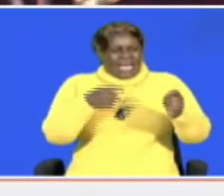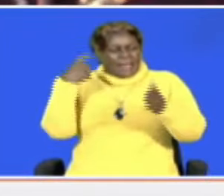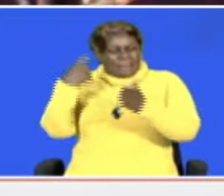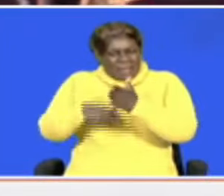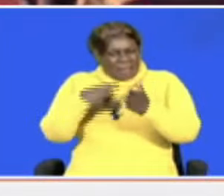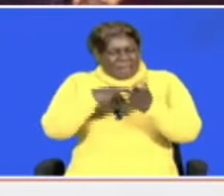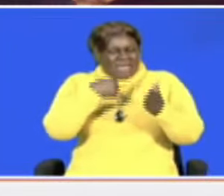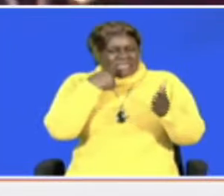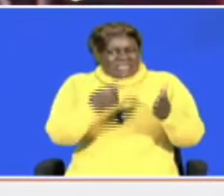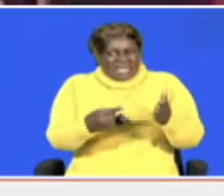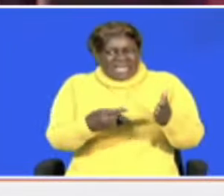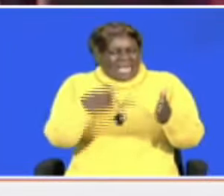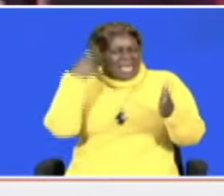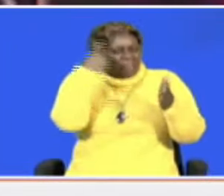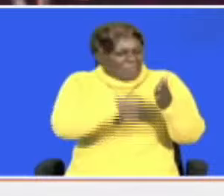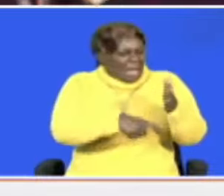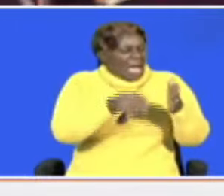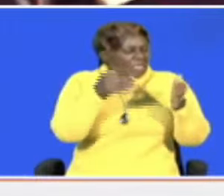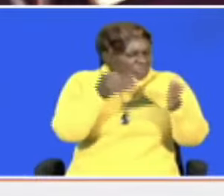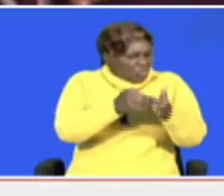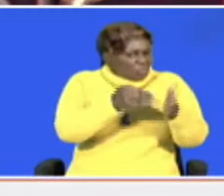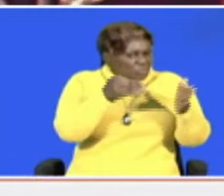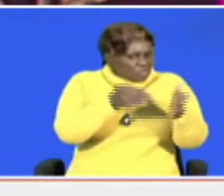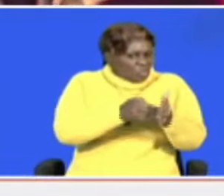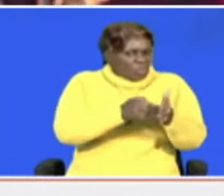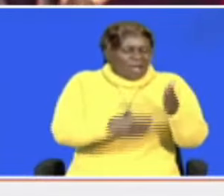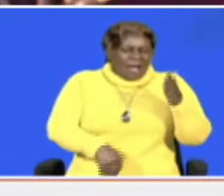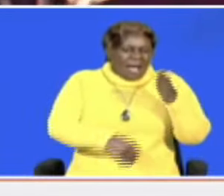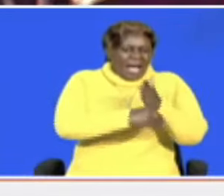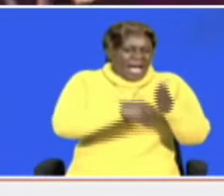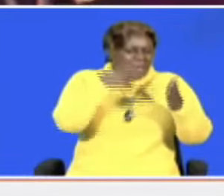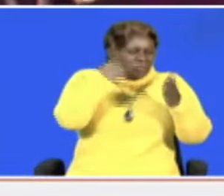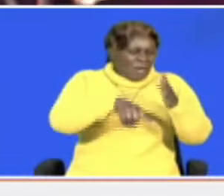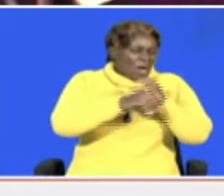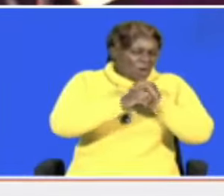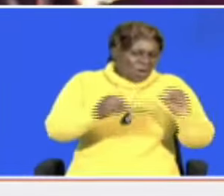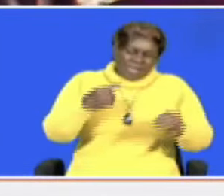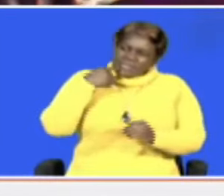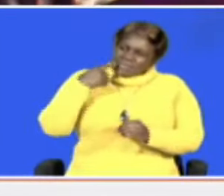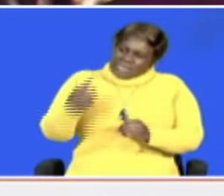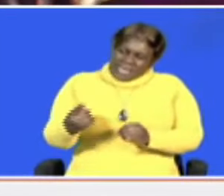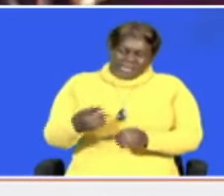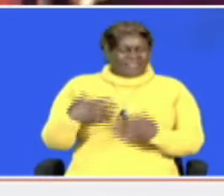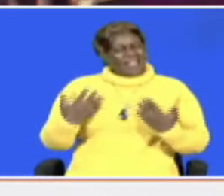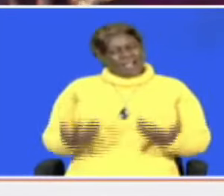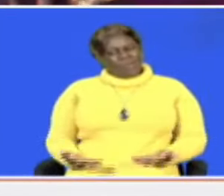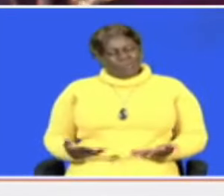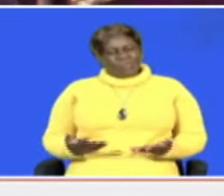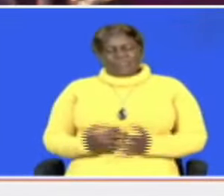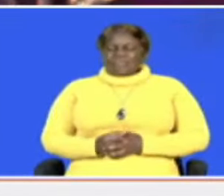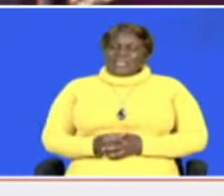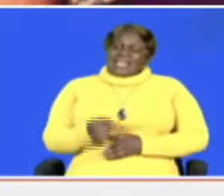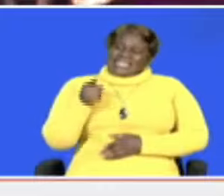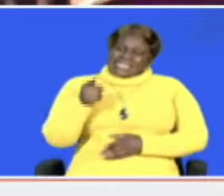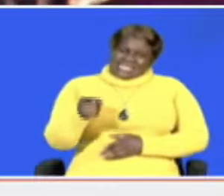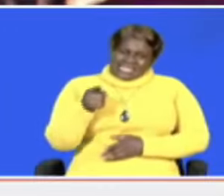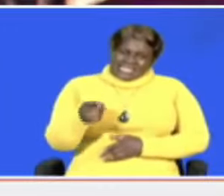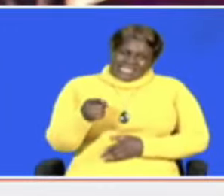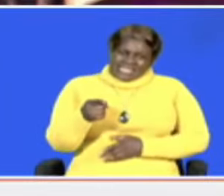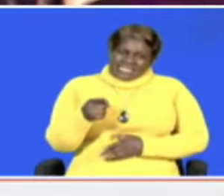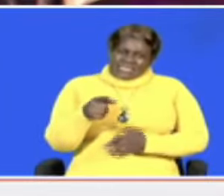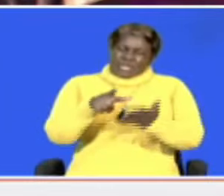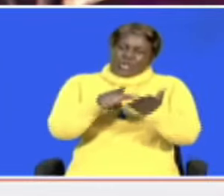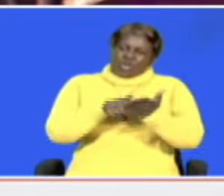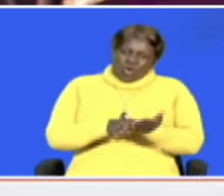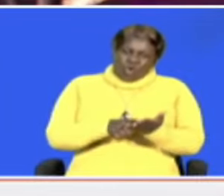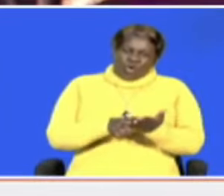mkatuambia tusipate ushuru, tusiongeze ushuru. Tukawauliza sasa, hii maneno ya housing